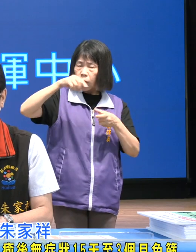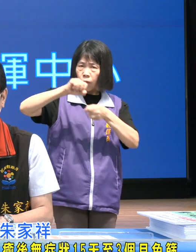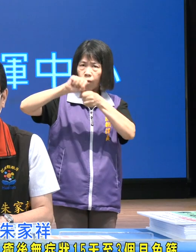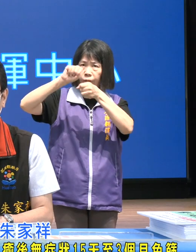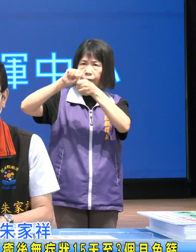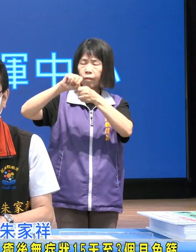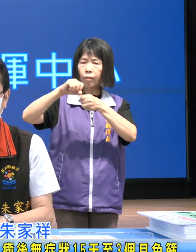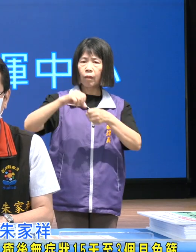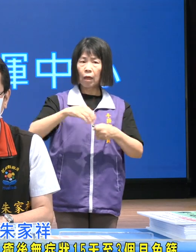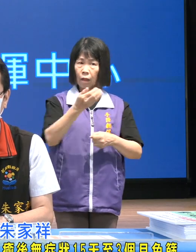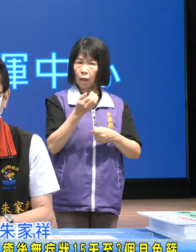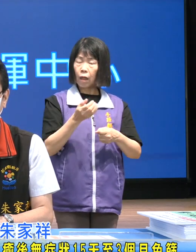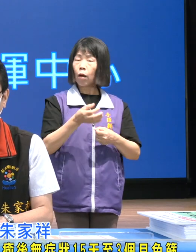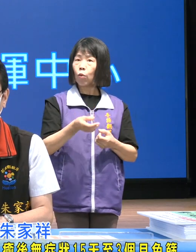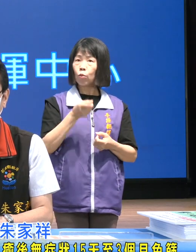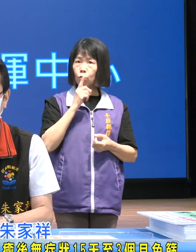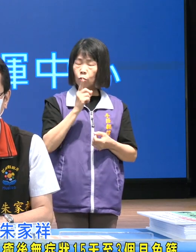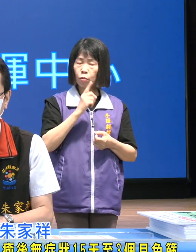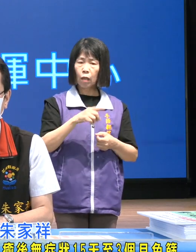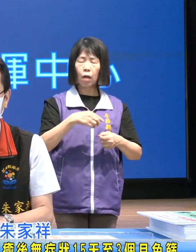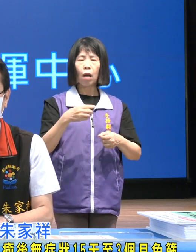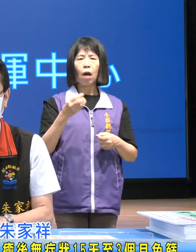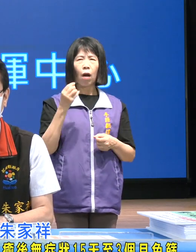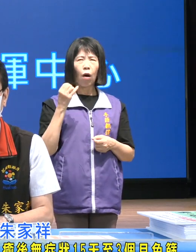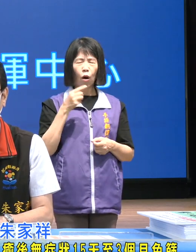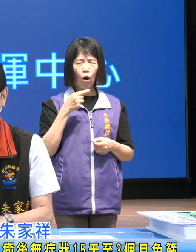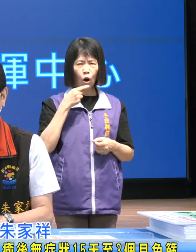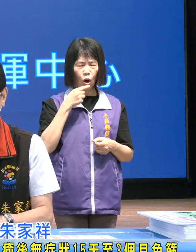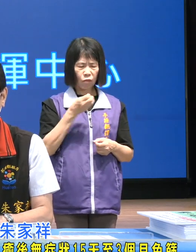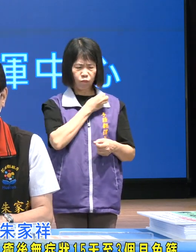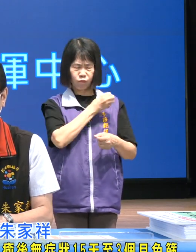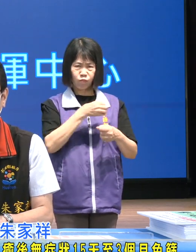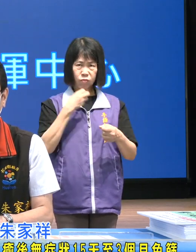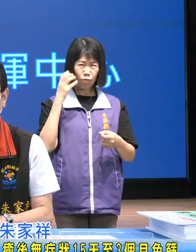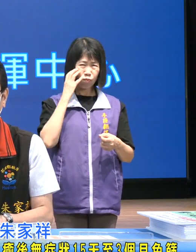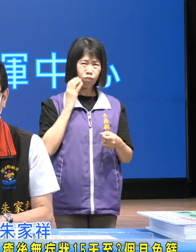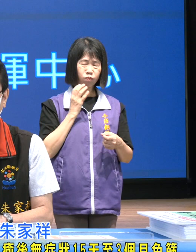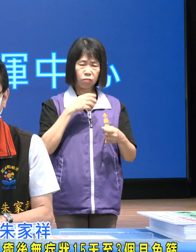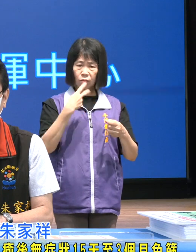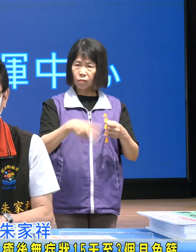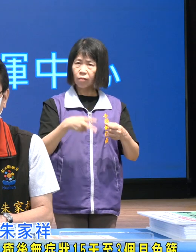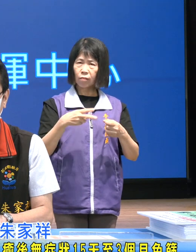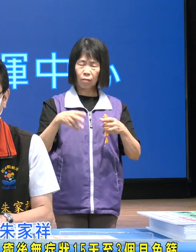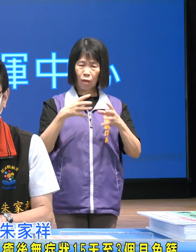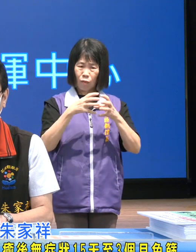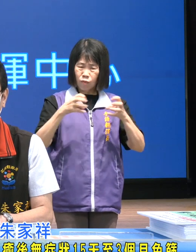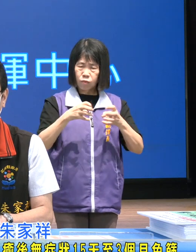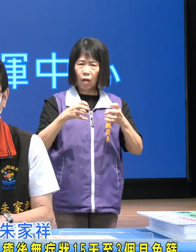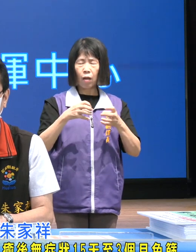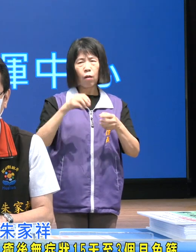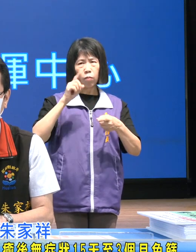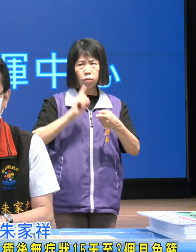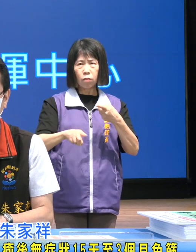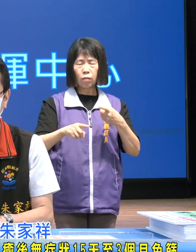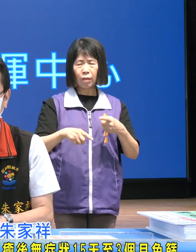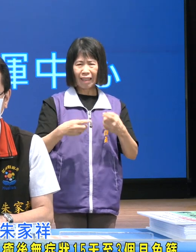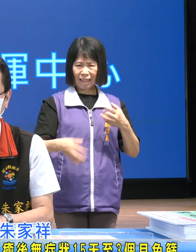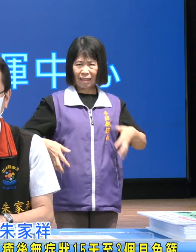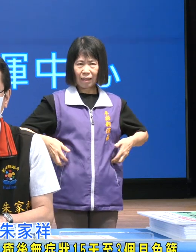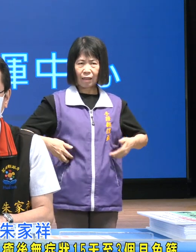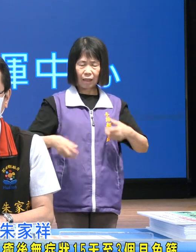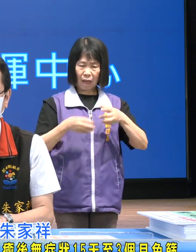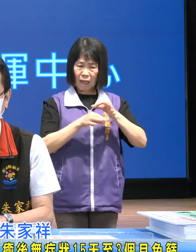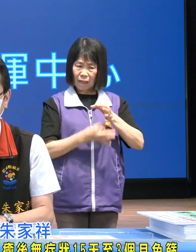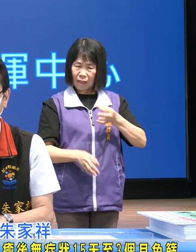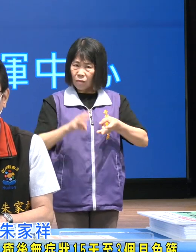这5点啊，刚才所提出的出诊、低血压、心肌功能受损或凝血功能异常，或是急性的肠胃道症